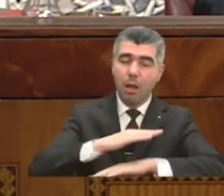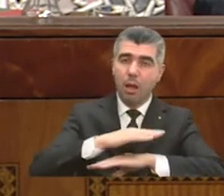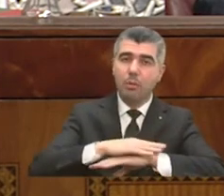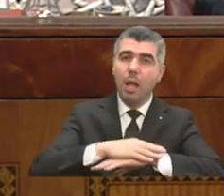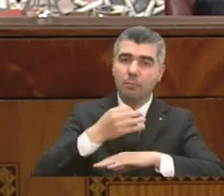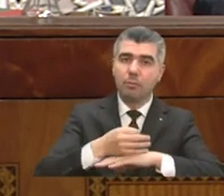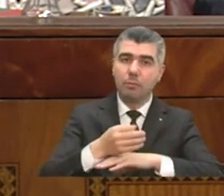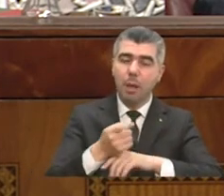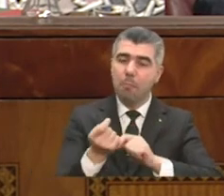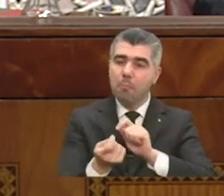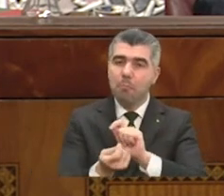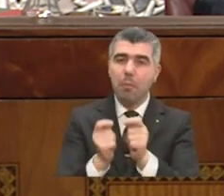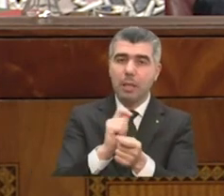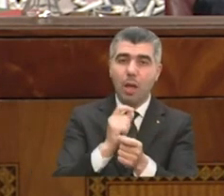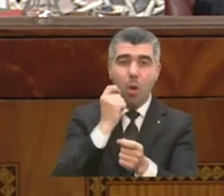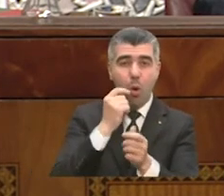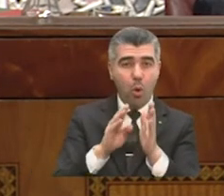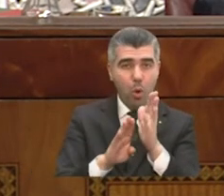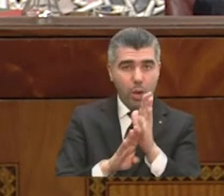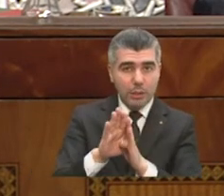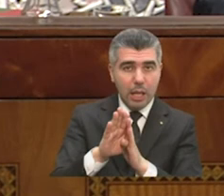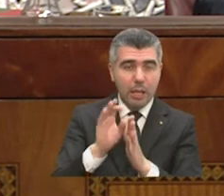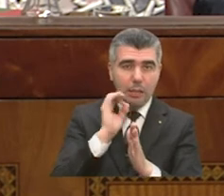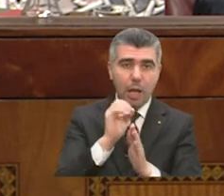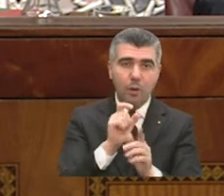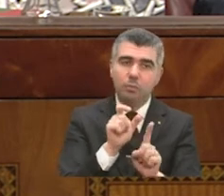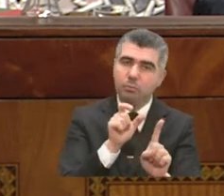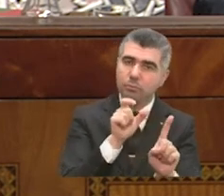l'Union européenne à plus de